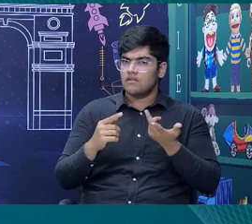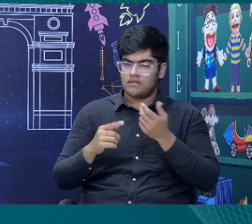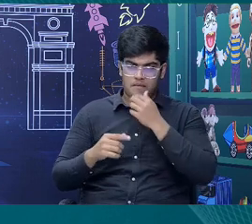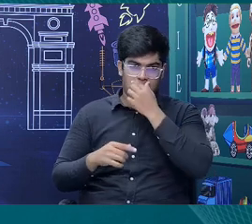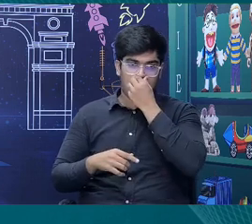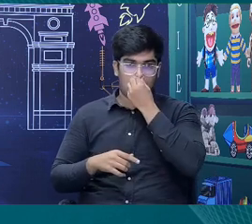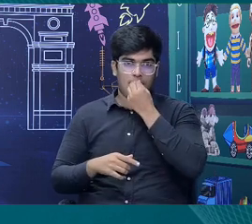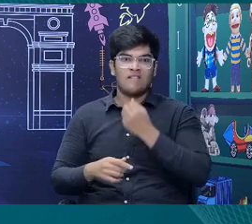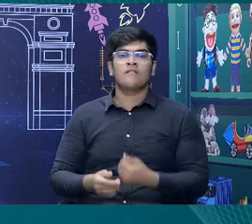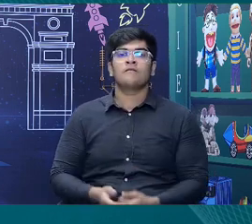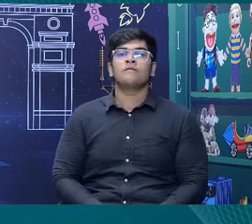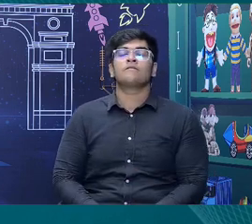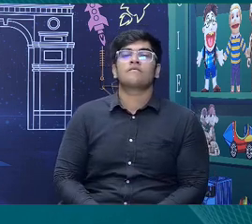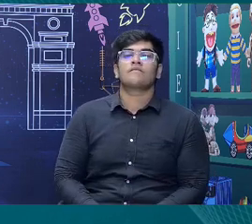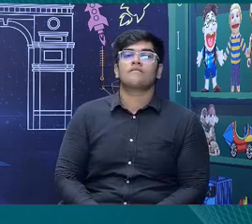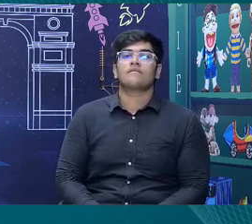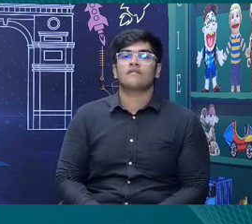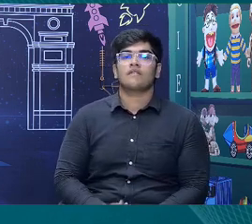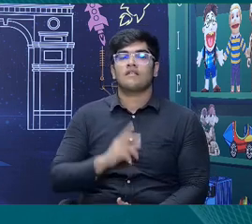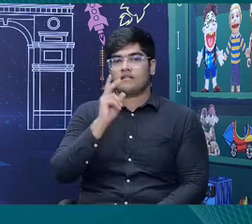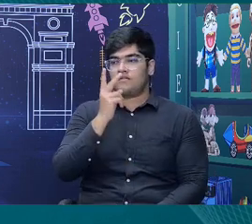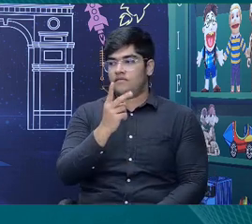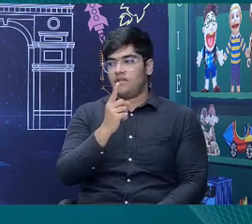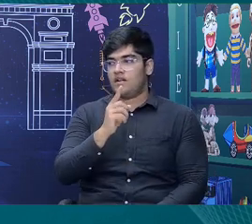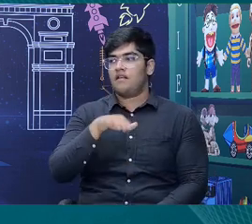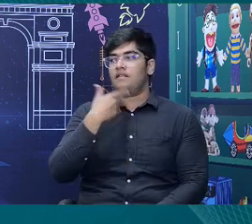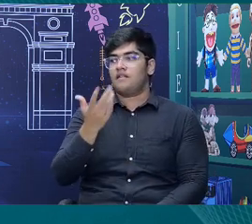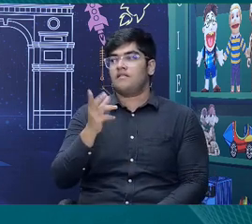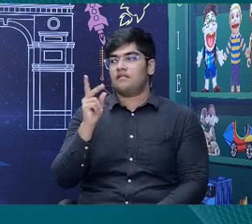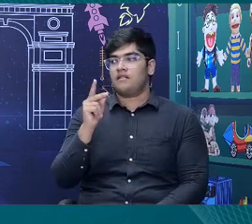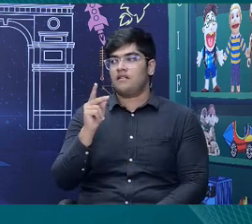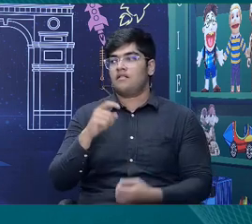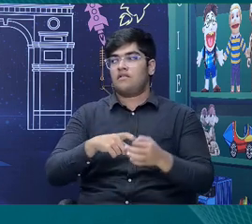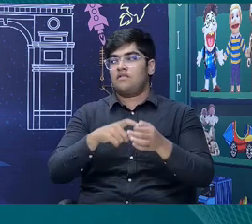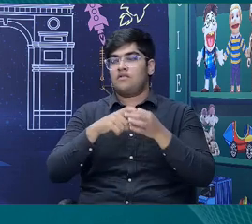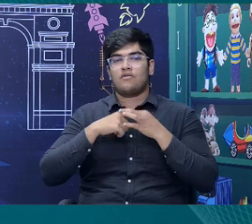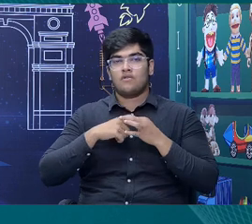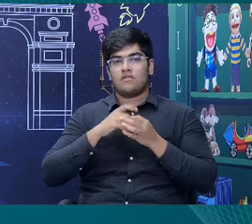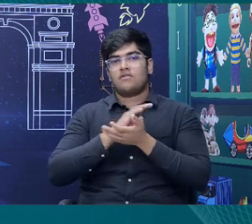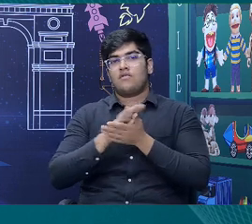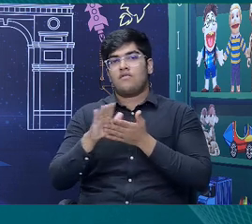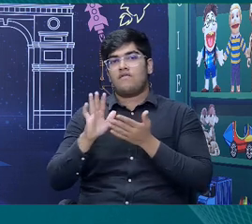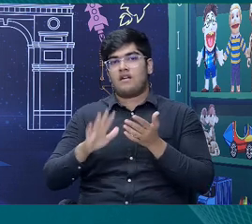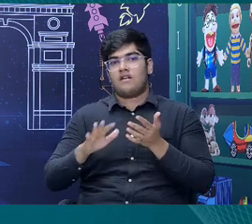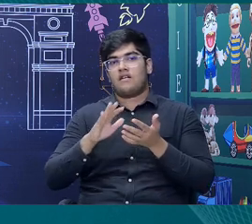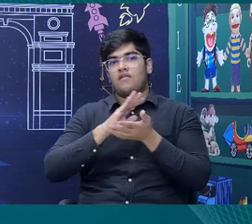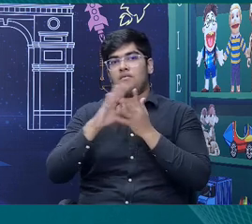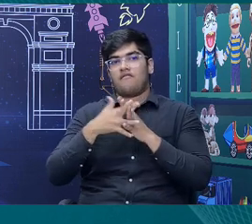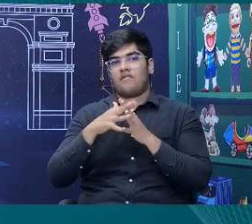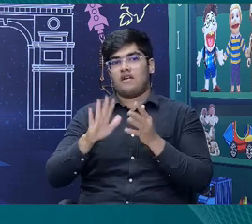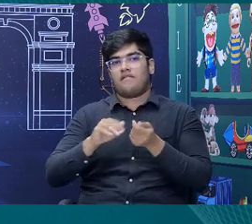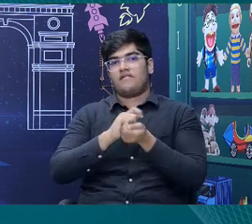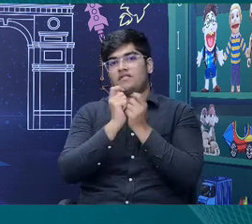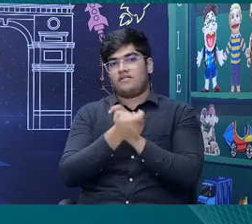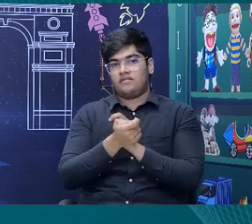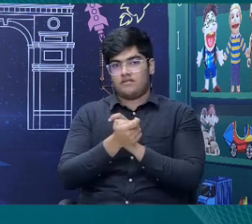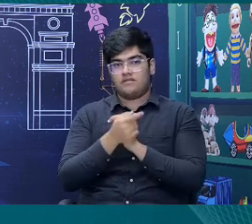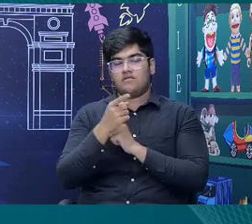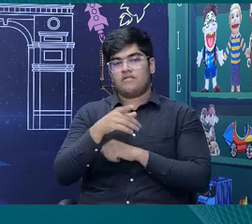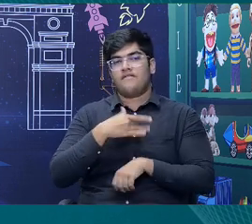है मॉडिफाइड होमवर्क भी है हमारे पास जी मॉडिफाइड होमवर्क के बारे में भी हम बात कर लेते हैं कि वह क्या है और